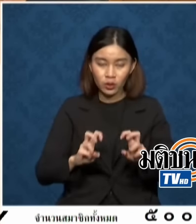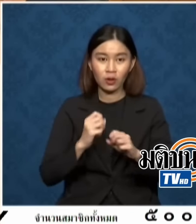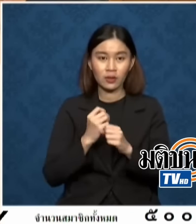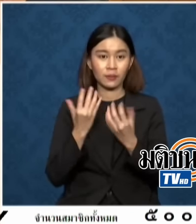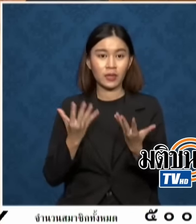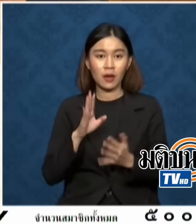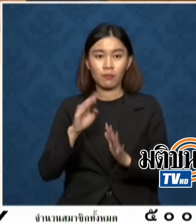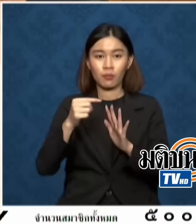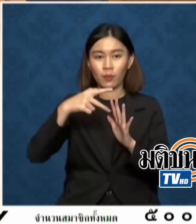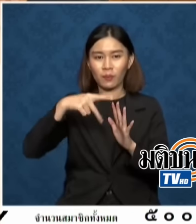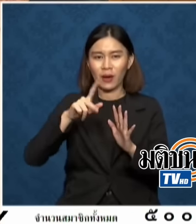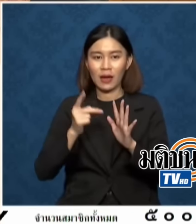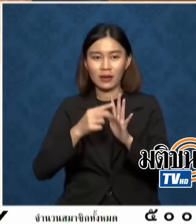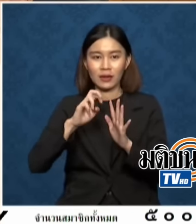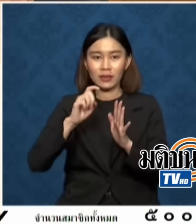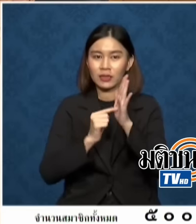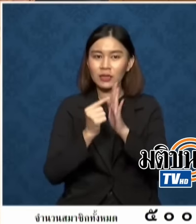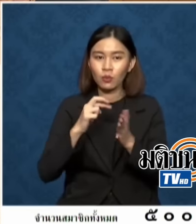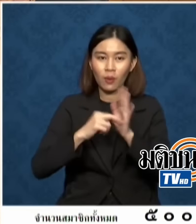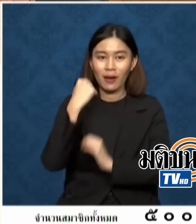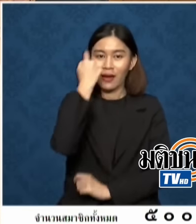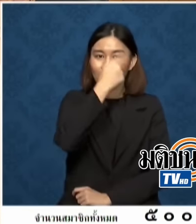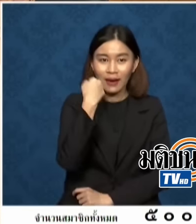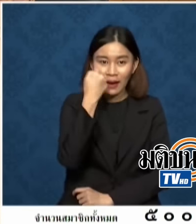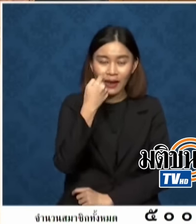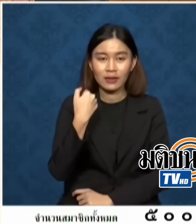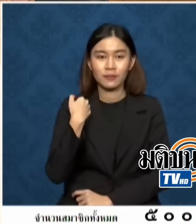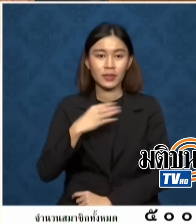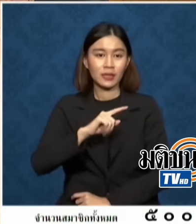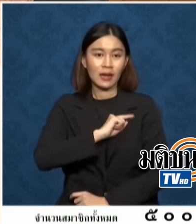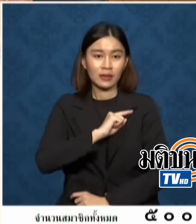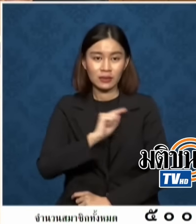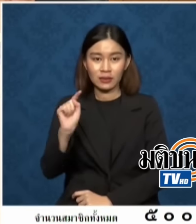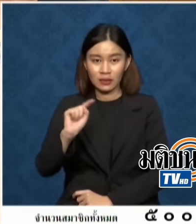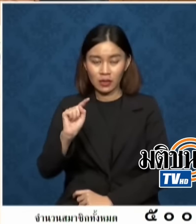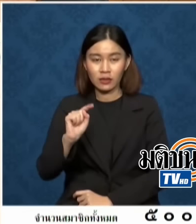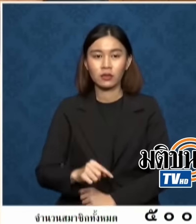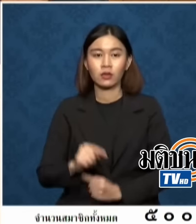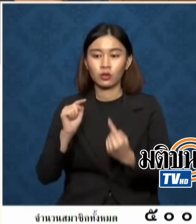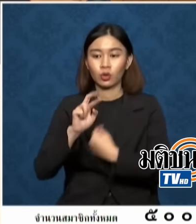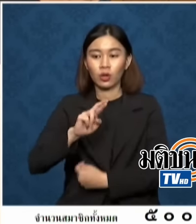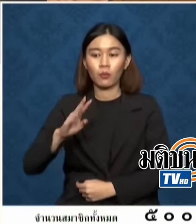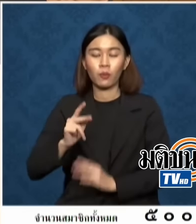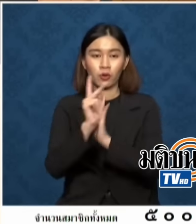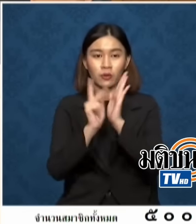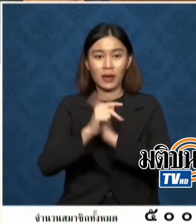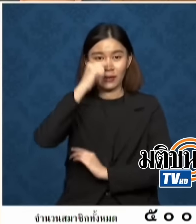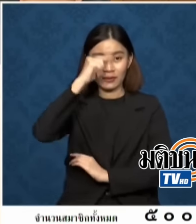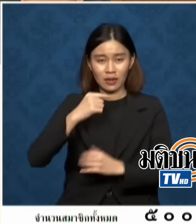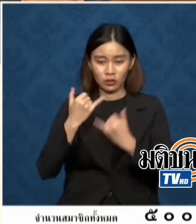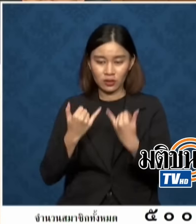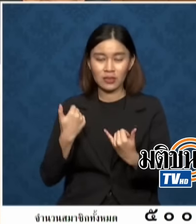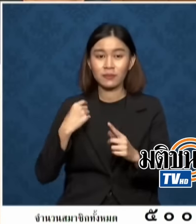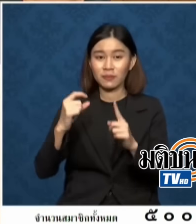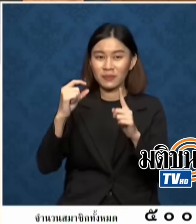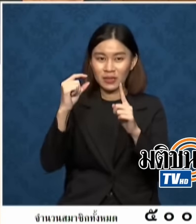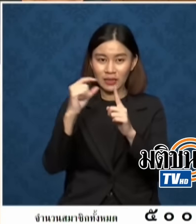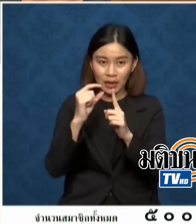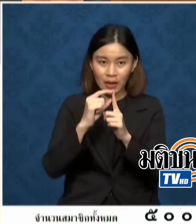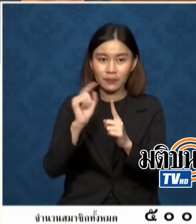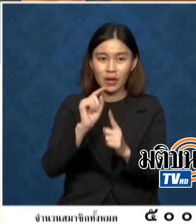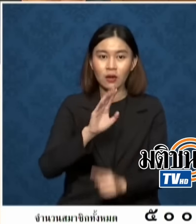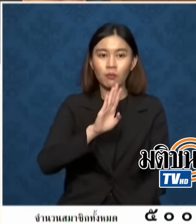บุพการีลำดับแรกคือใครมีขอบเขตมากน้อยแค่ไหนในระบบกฎหมายไทยในปัจจุบันมีคำเพียง